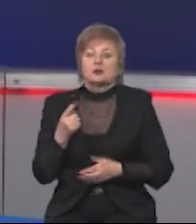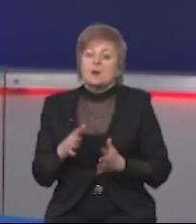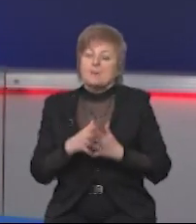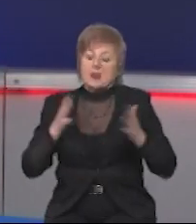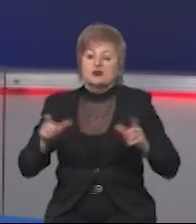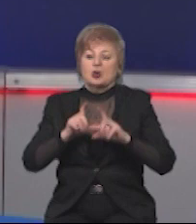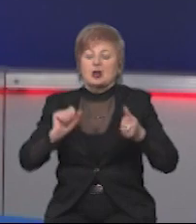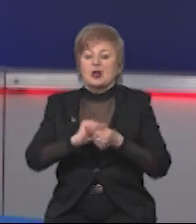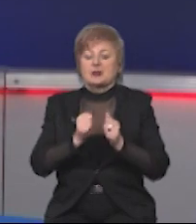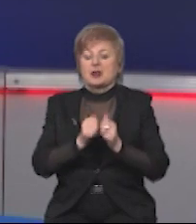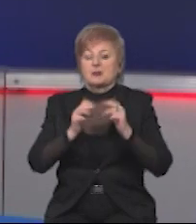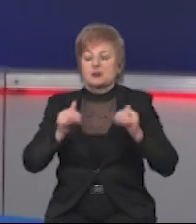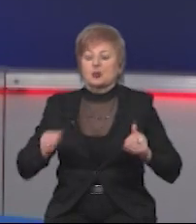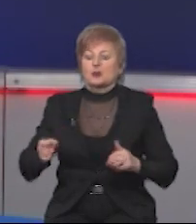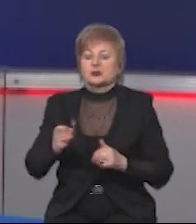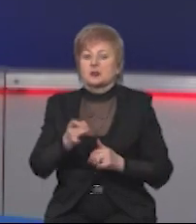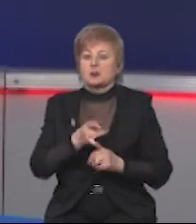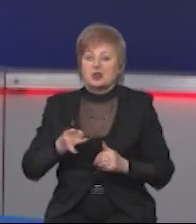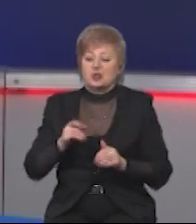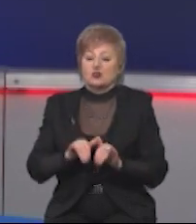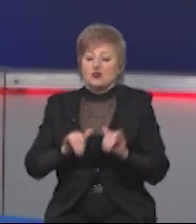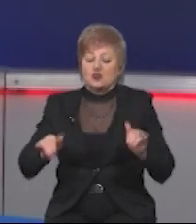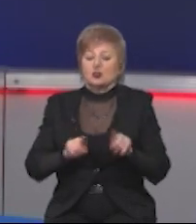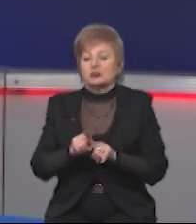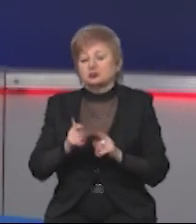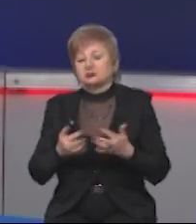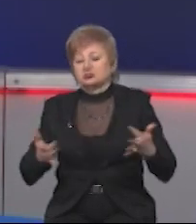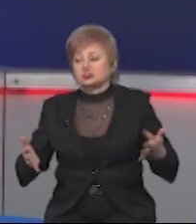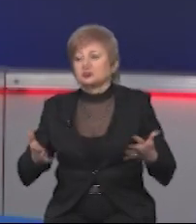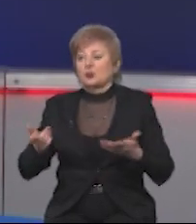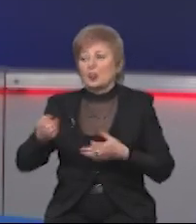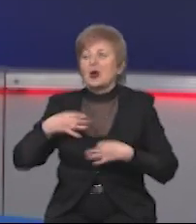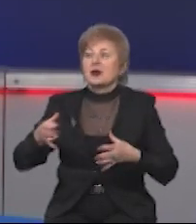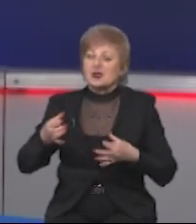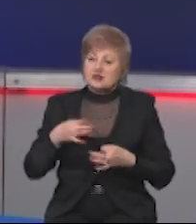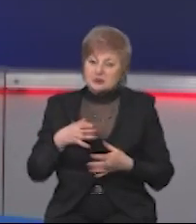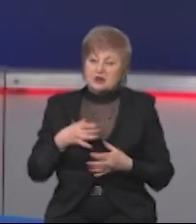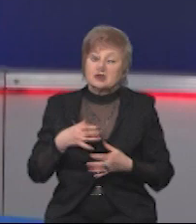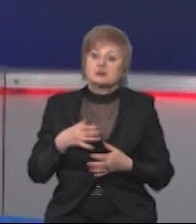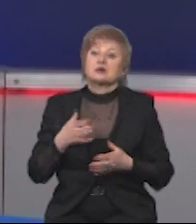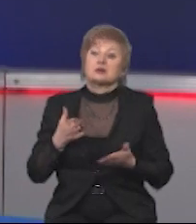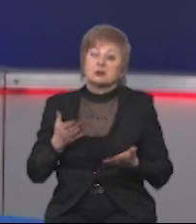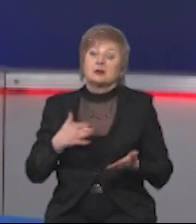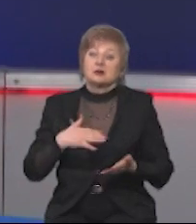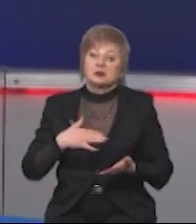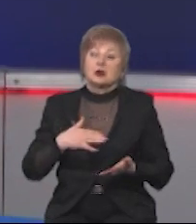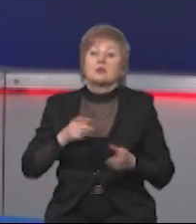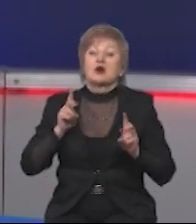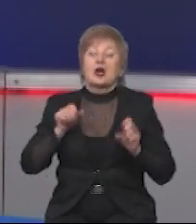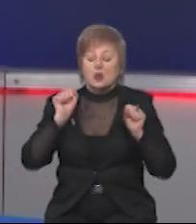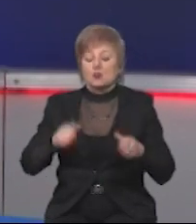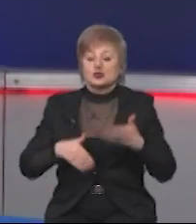компаній у Кам'янсько-Дніпровському районі з вирощування овочів. Він з нами поділився ситуацією, яка склалася, і своє бачення, як можна